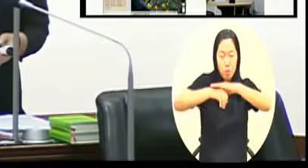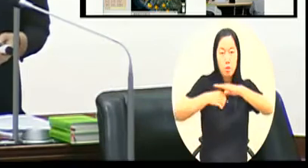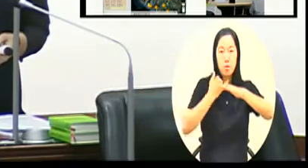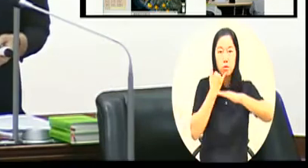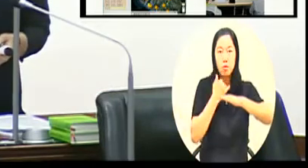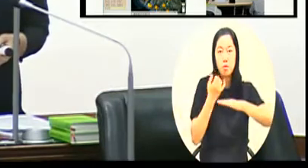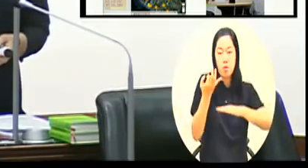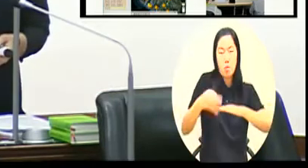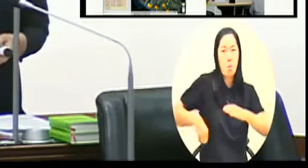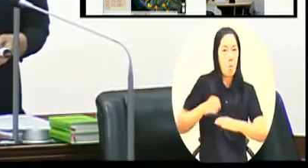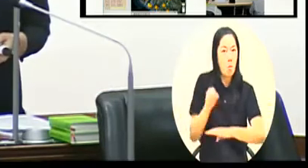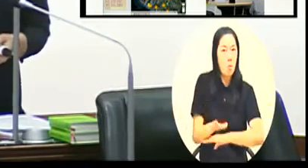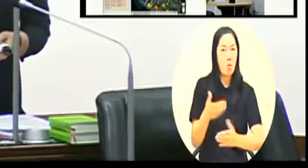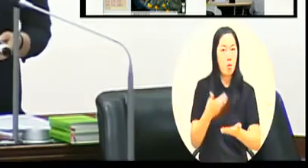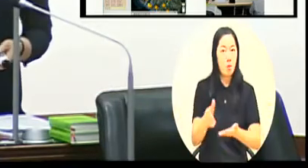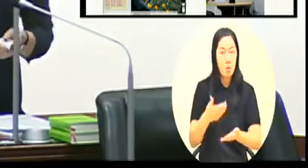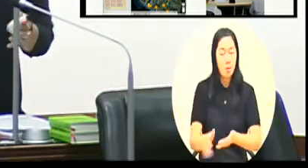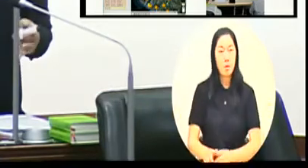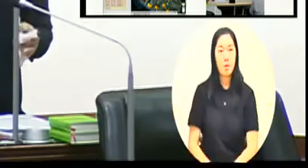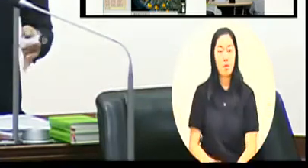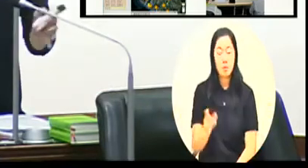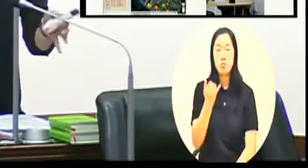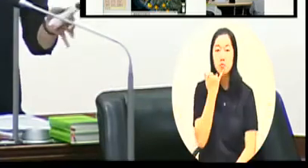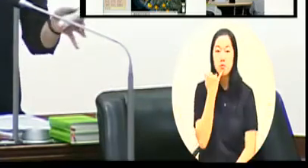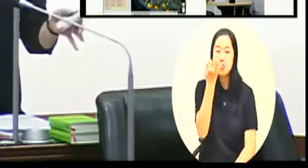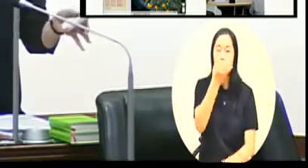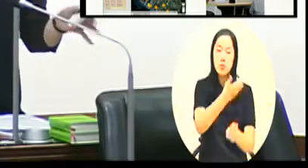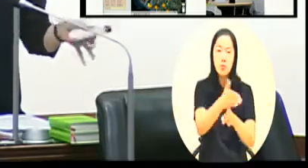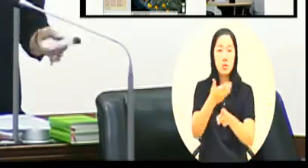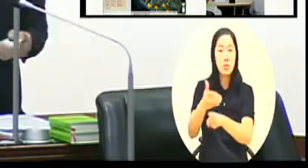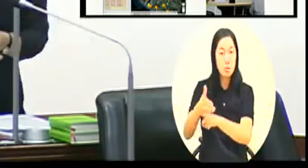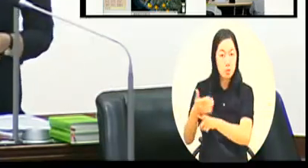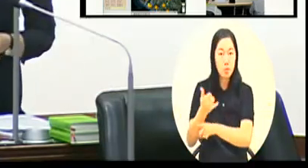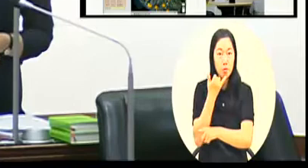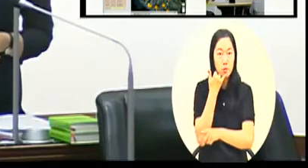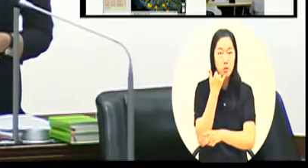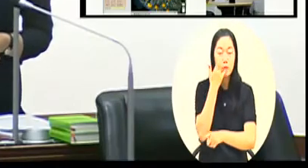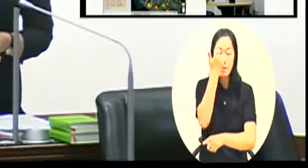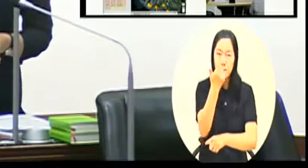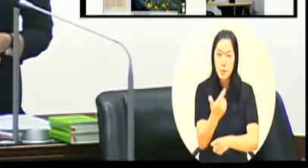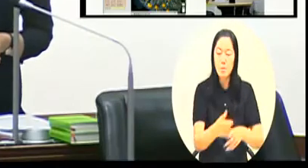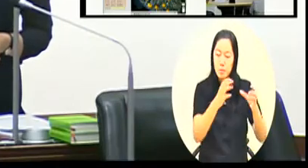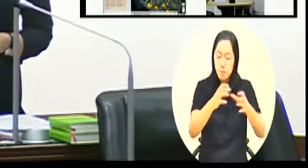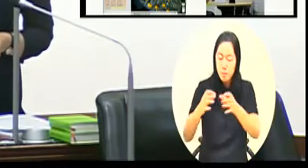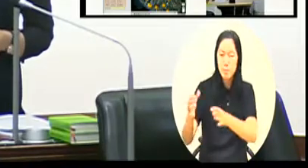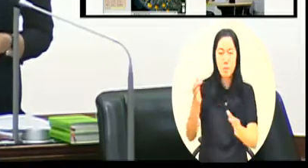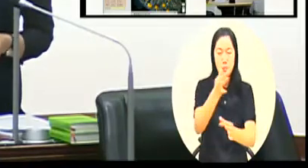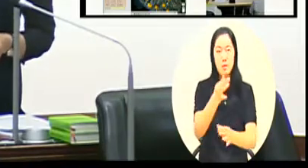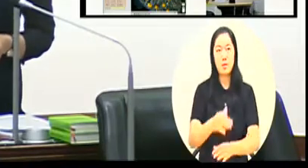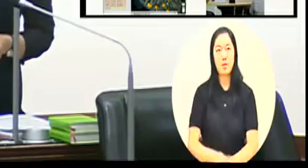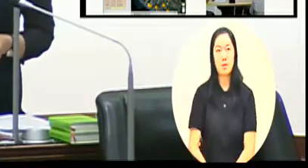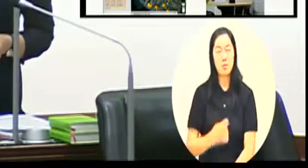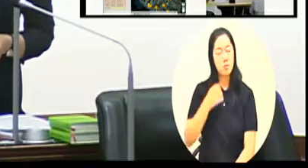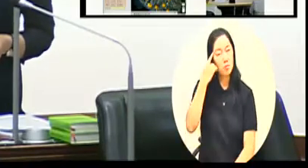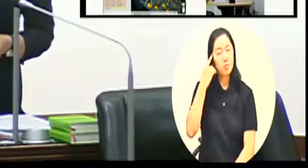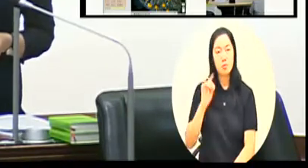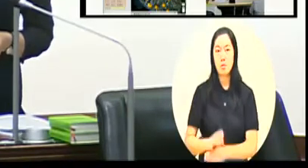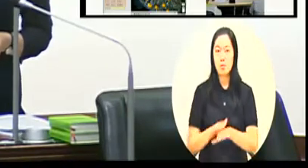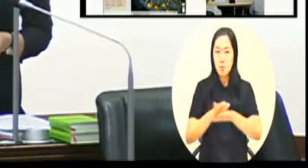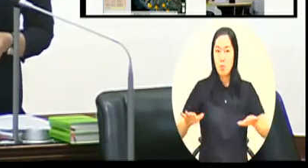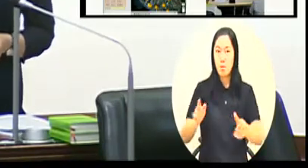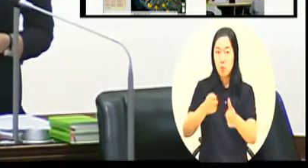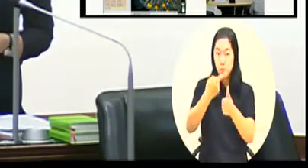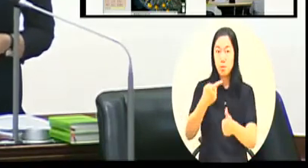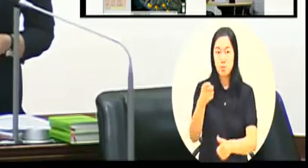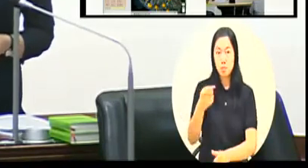个经费很庞大嘛，那你也可以分期的慢慢的去把它建置起来。我觉得说安全第一，好，这个